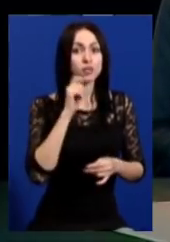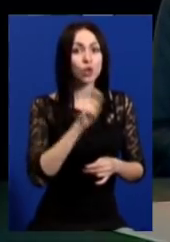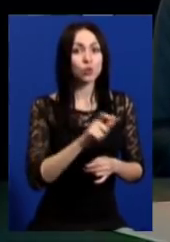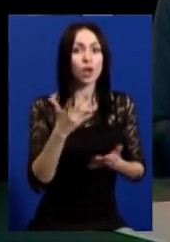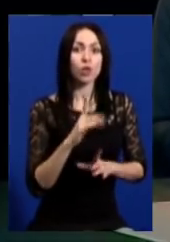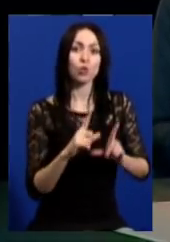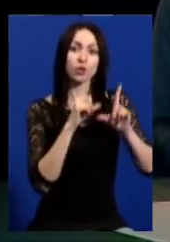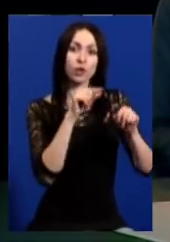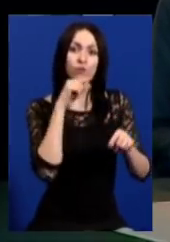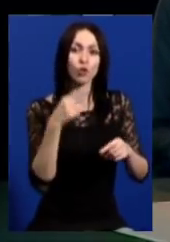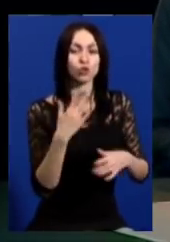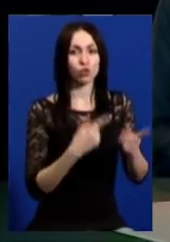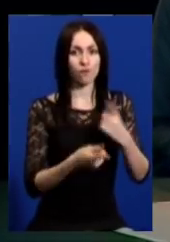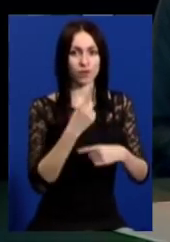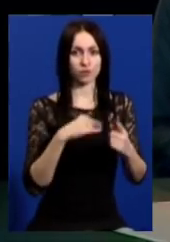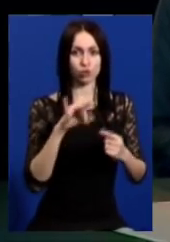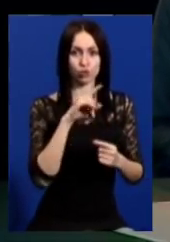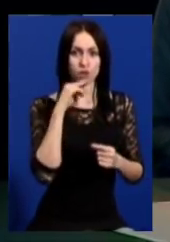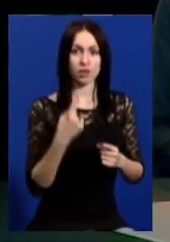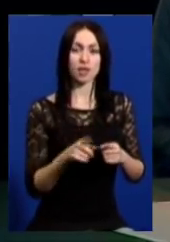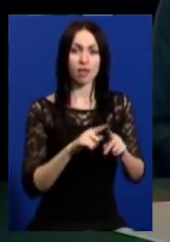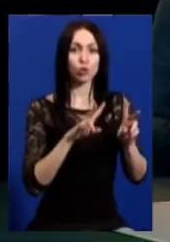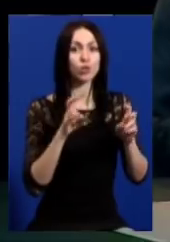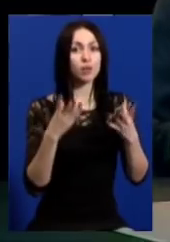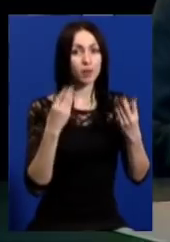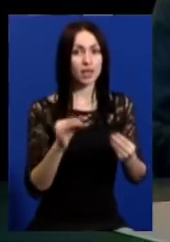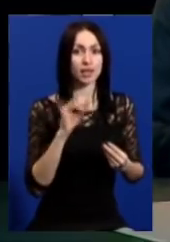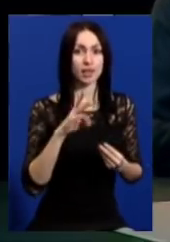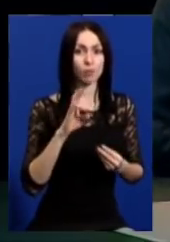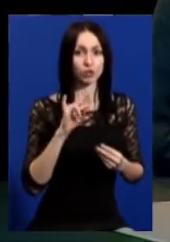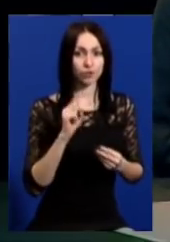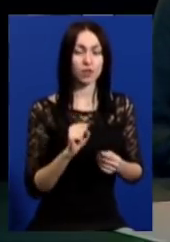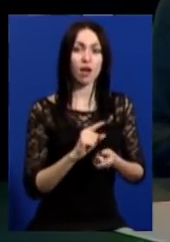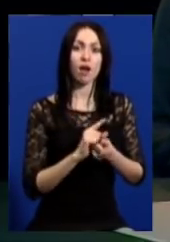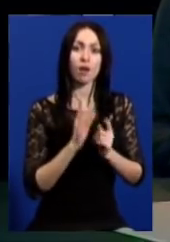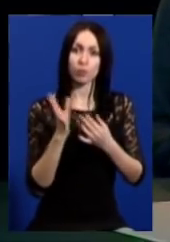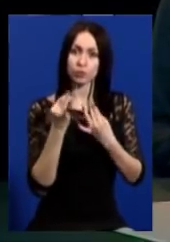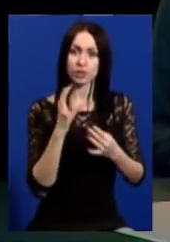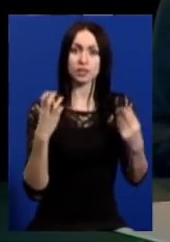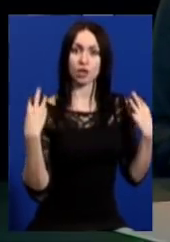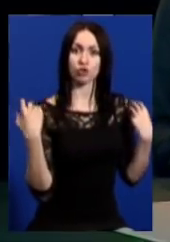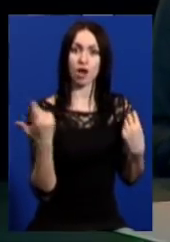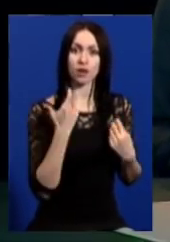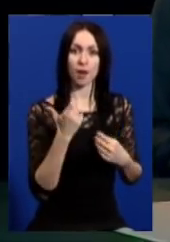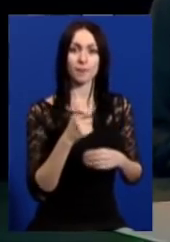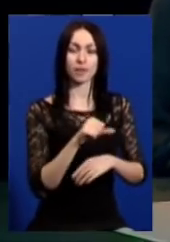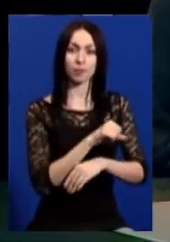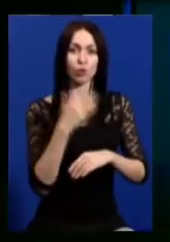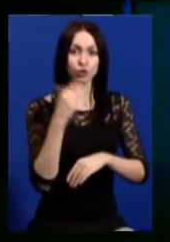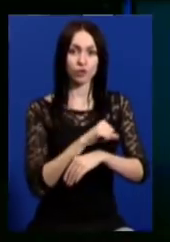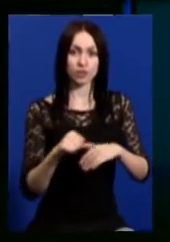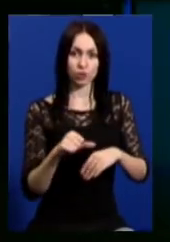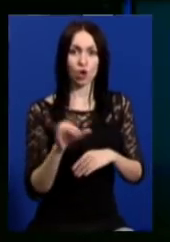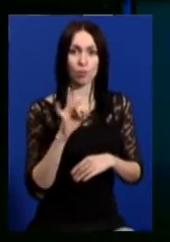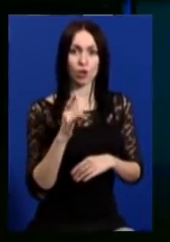які їдуть в Росію чи повертаються звідти? Це тема дня. Я Інна Москвіна, а говорити будемо із начальником Харківського прикордонного загону